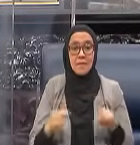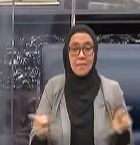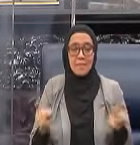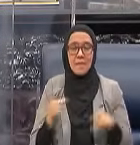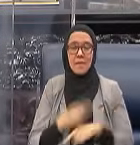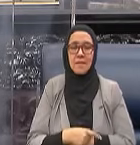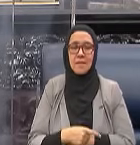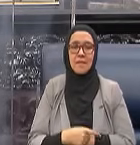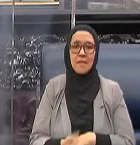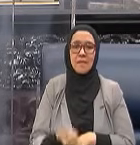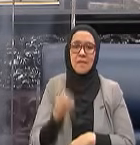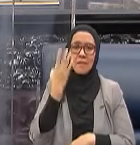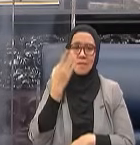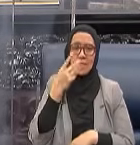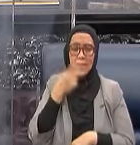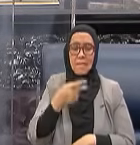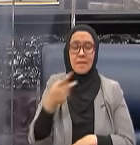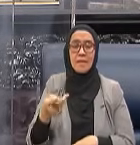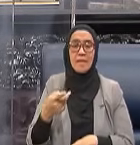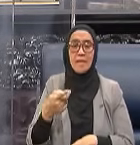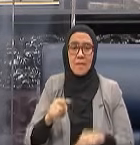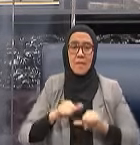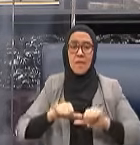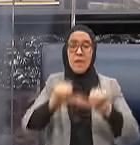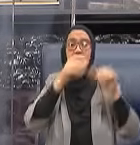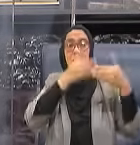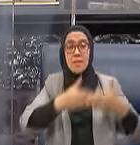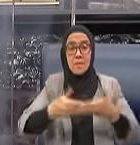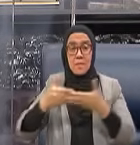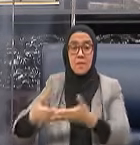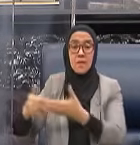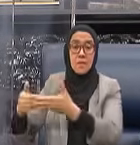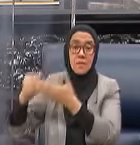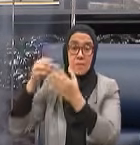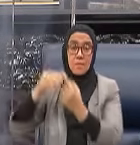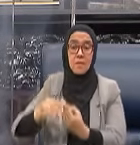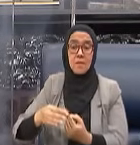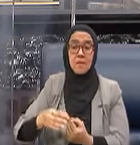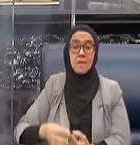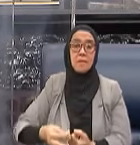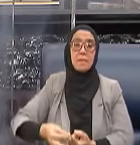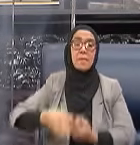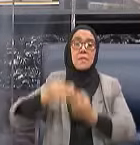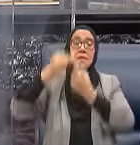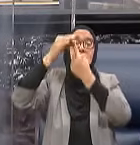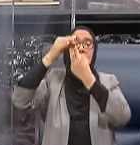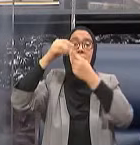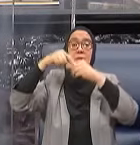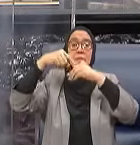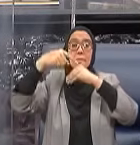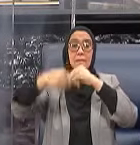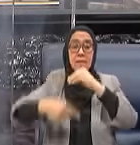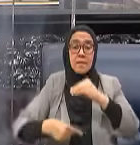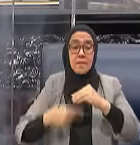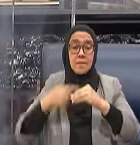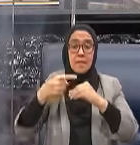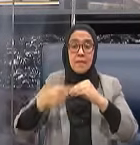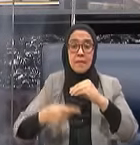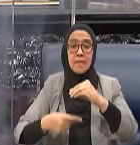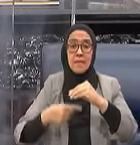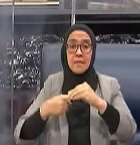for kepekaan emosi berurusan betul harusnya mengenai direndam of tall